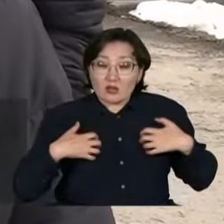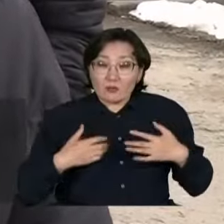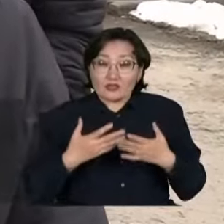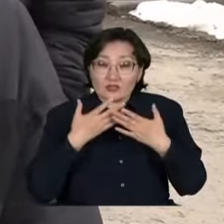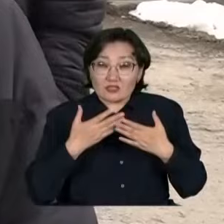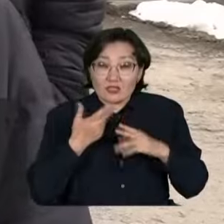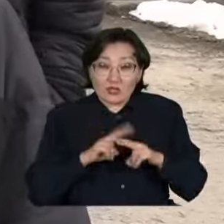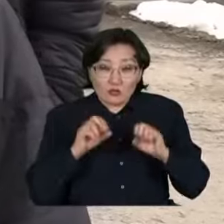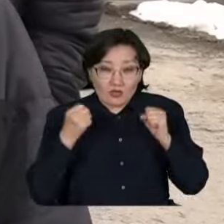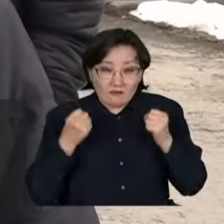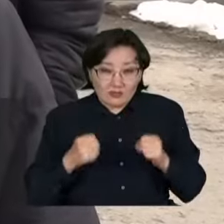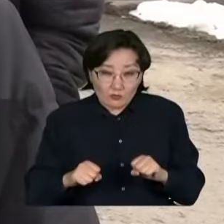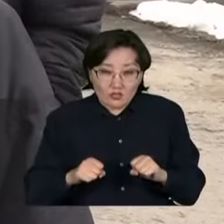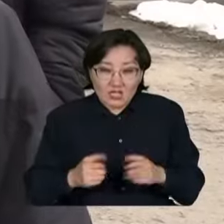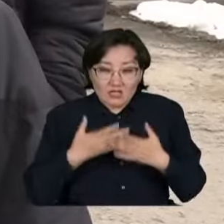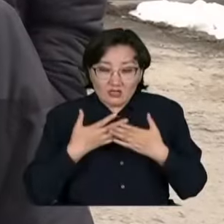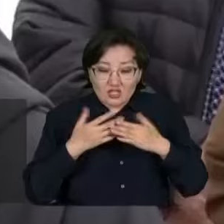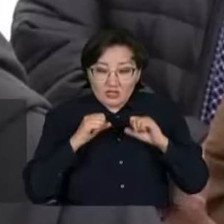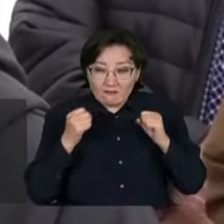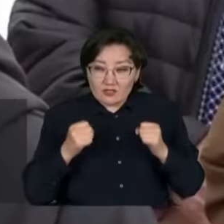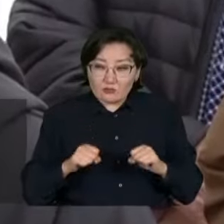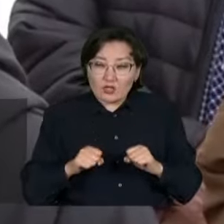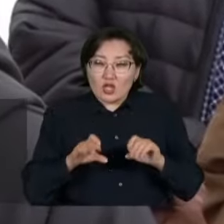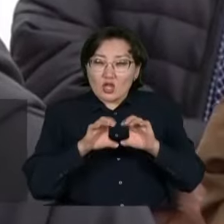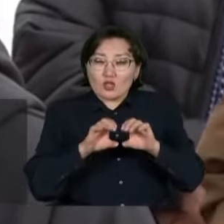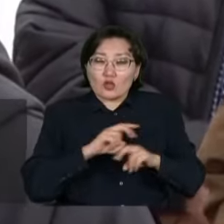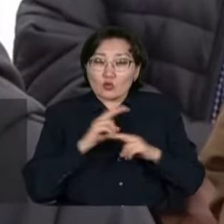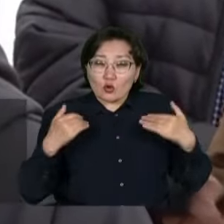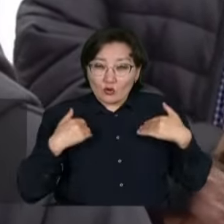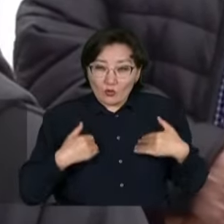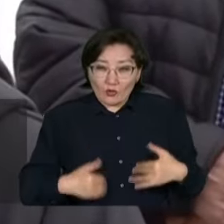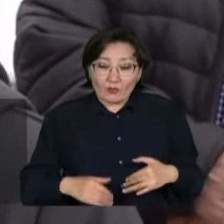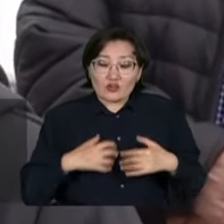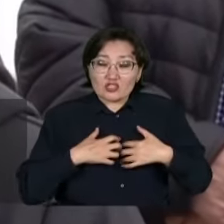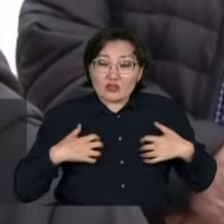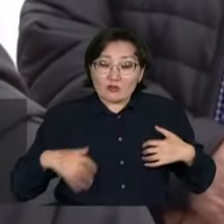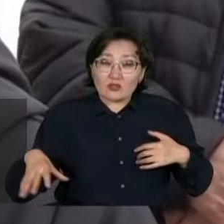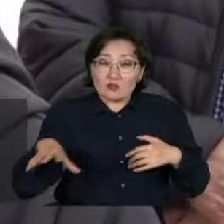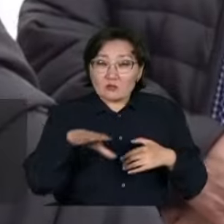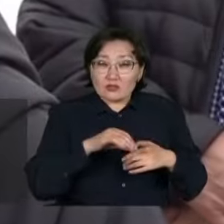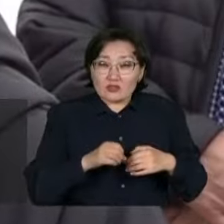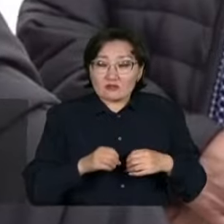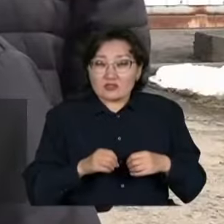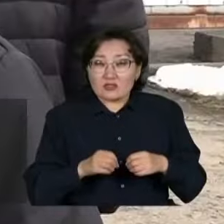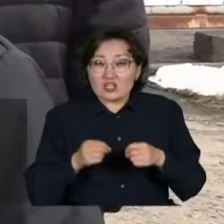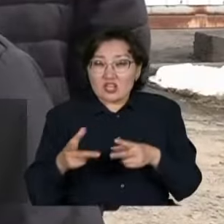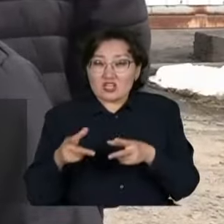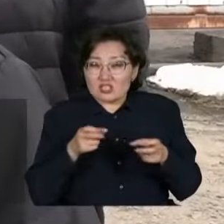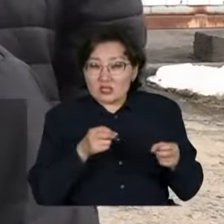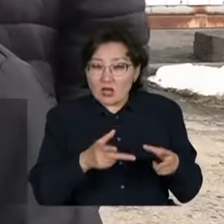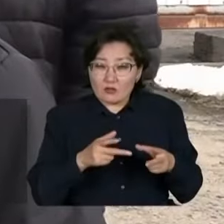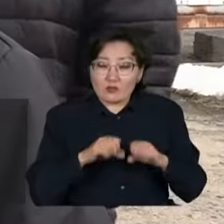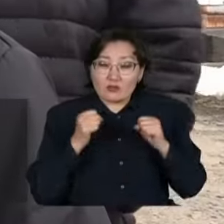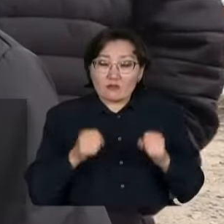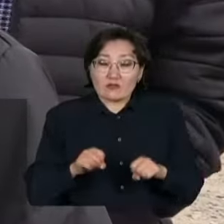который невозможно, дышать невозможно. Трупы животных все, по-моему, на территории их не разбросаны, лежат. Невозможно